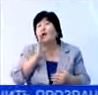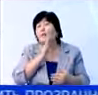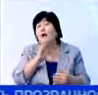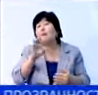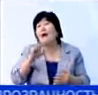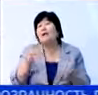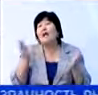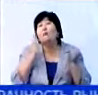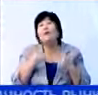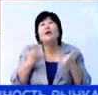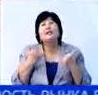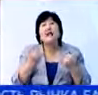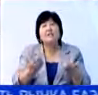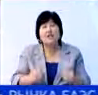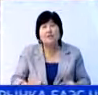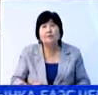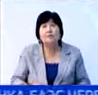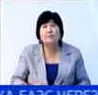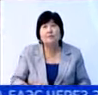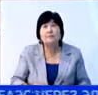бата благословение.